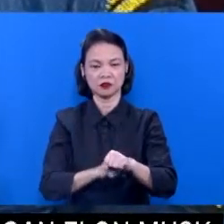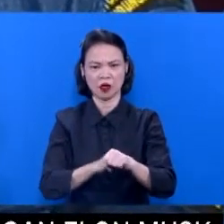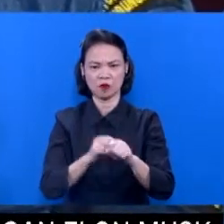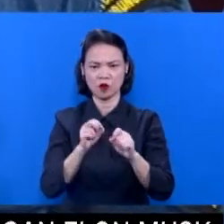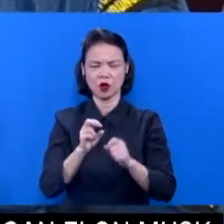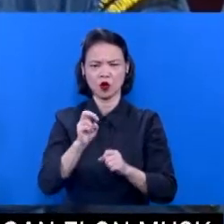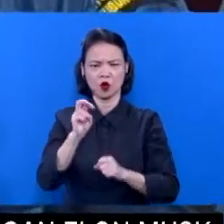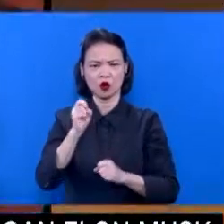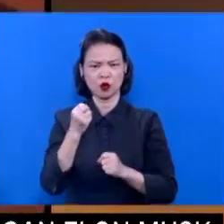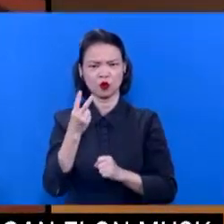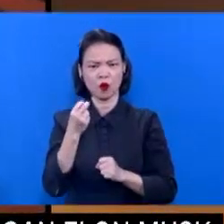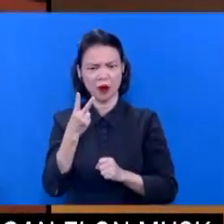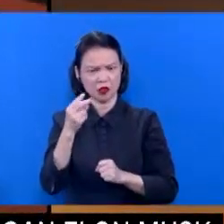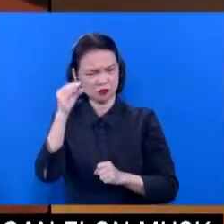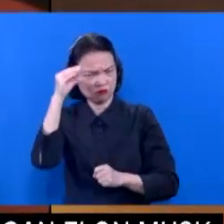00.30 tanggal 3.